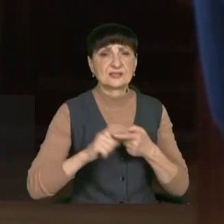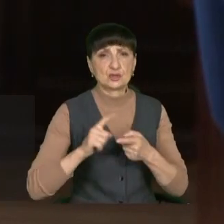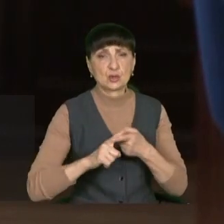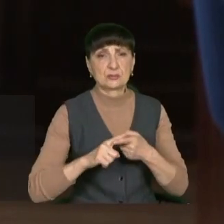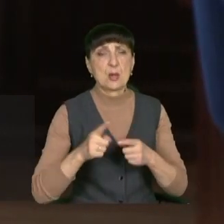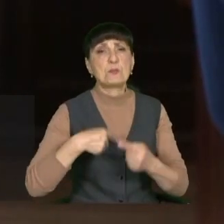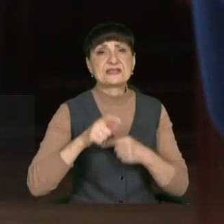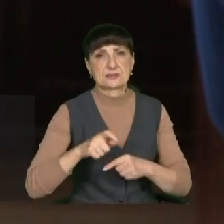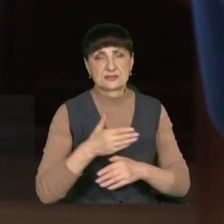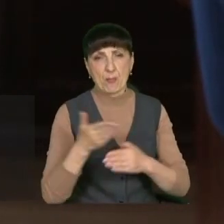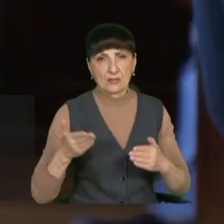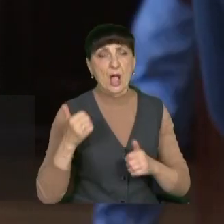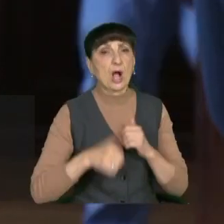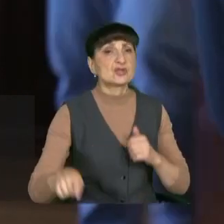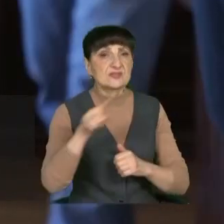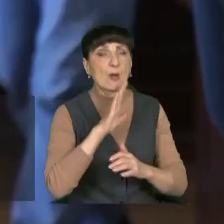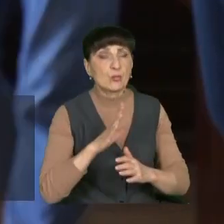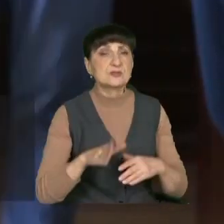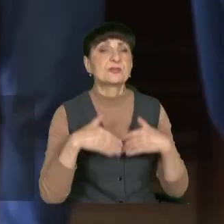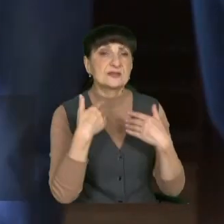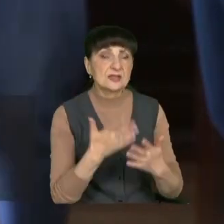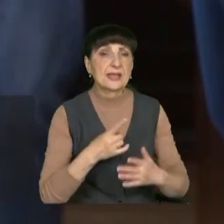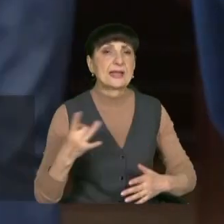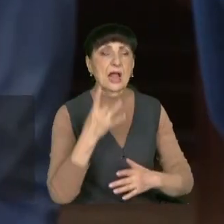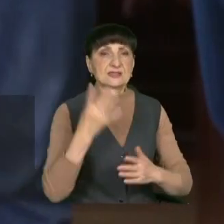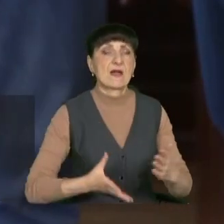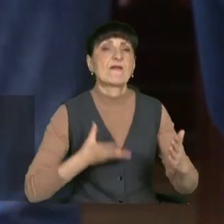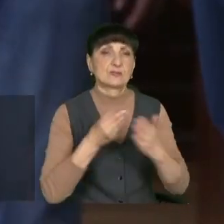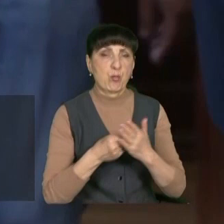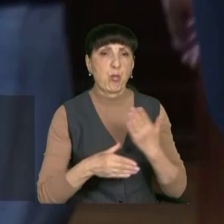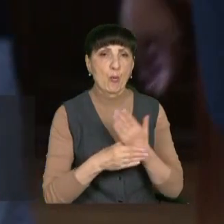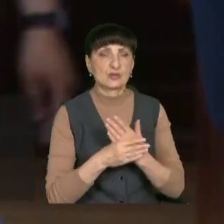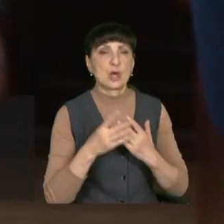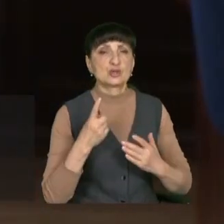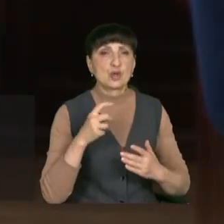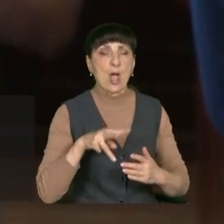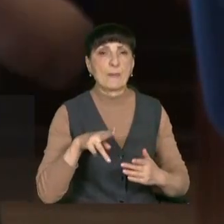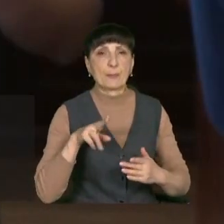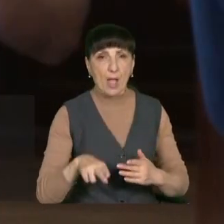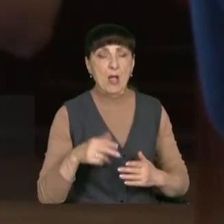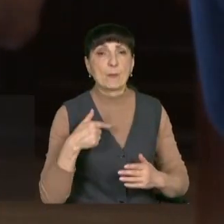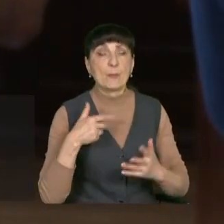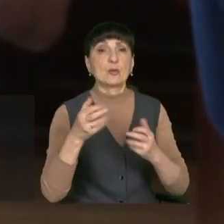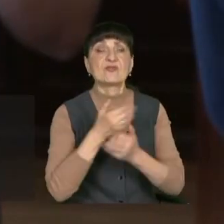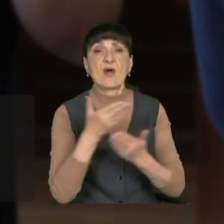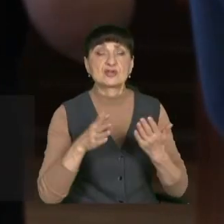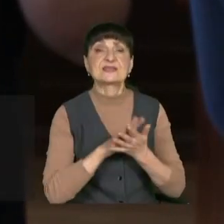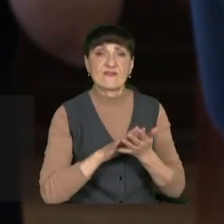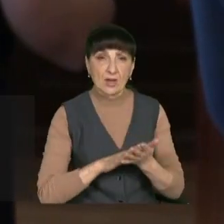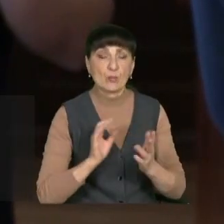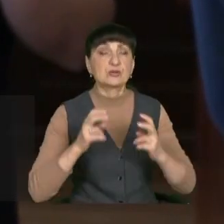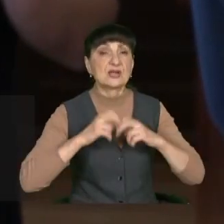средств бизнесменов. Каждому из вас будет предоставлена единовременная помощь в размере 100 МРП. Мы получаем ваши заявления. Их